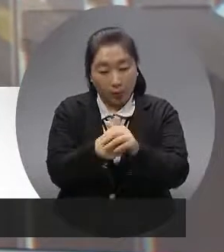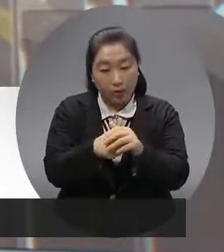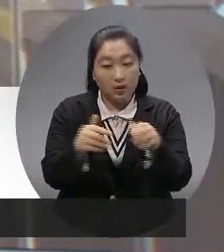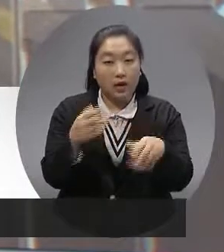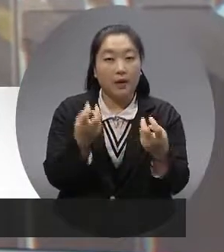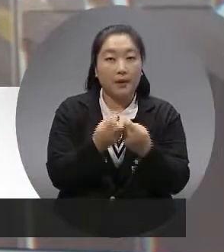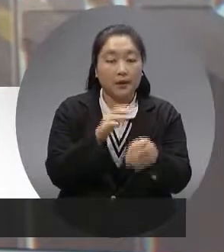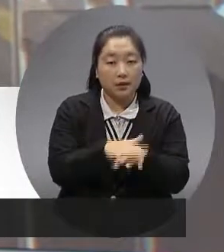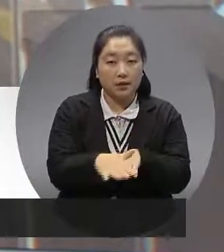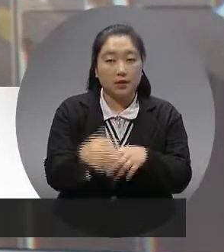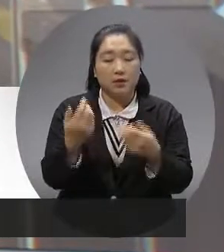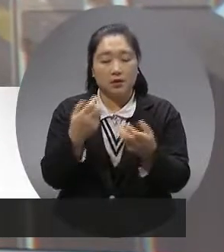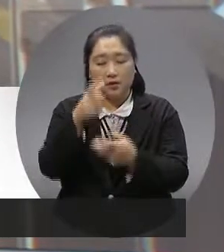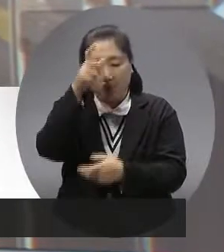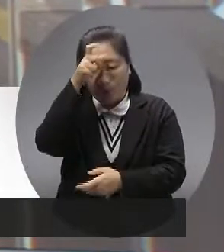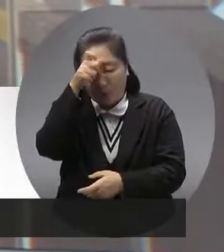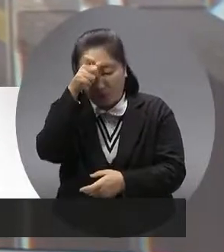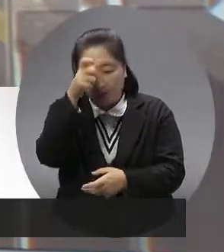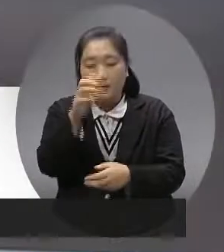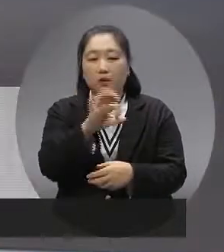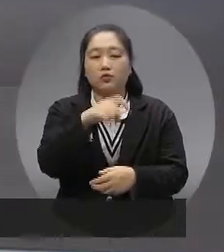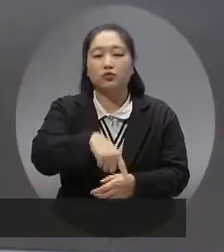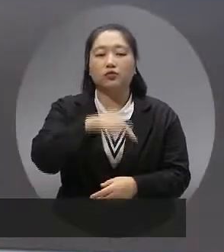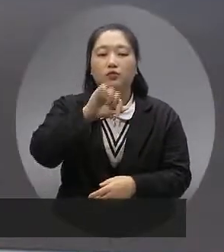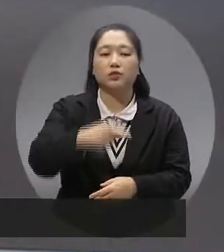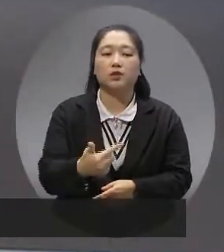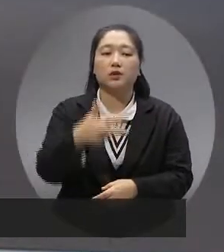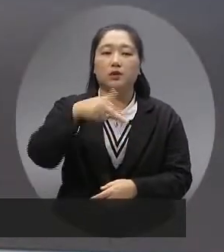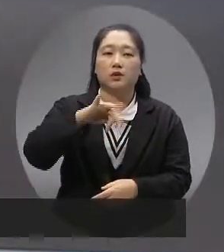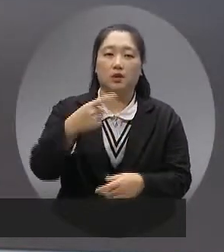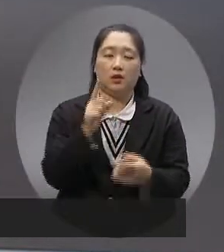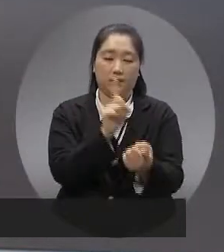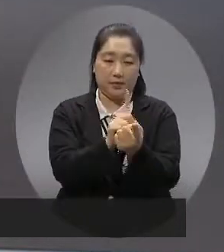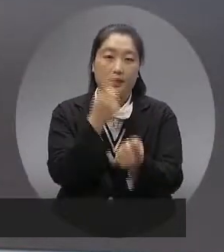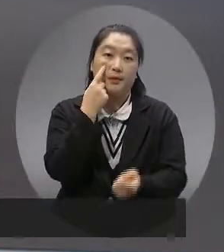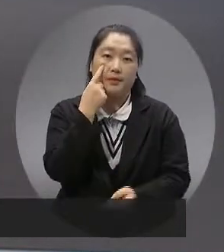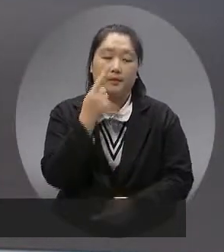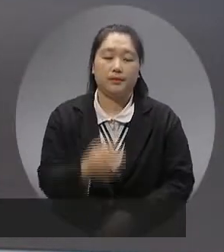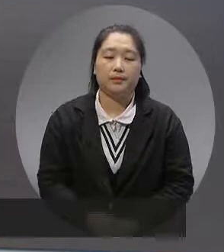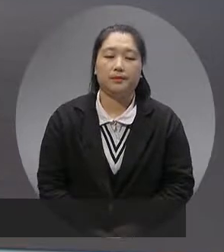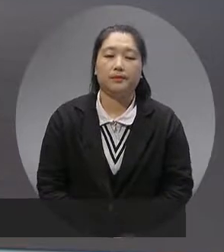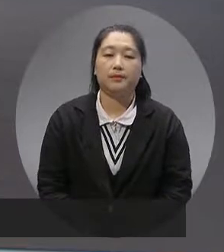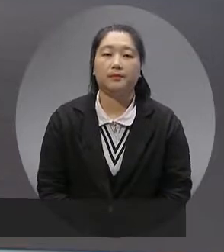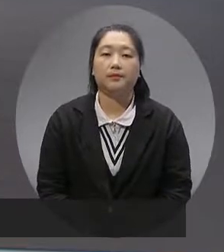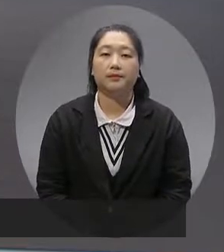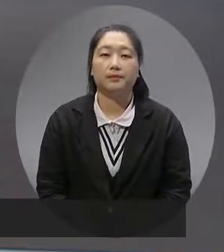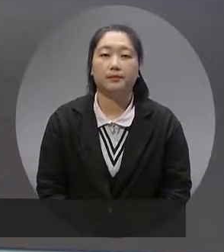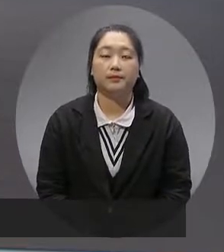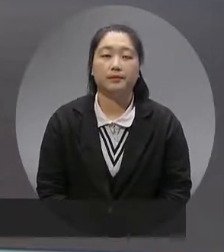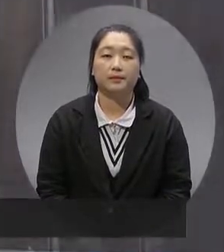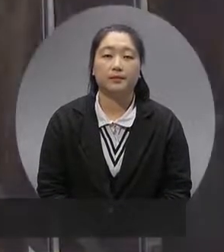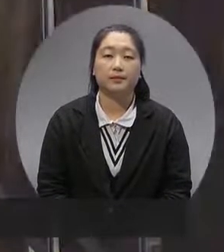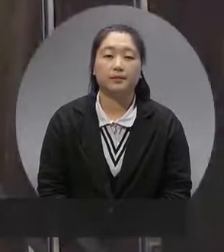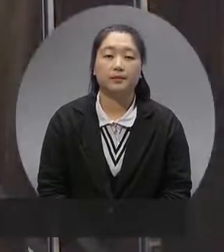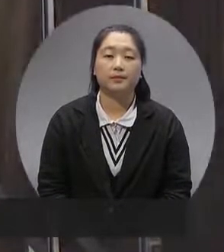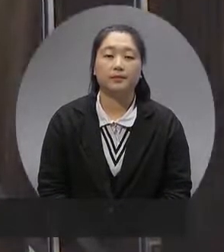방식과 작품 세계를 고집해온 우은정 작가를 만나봅니다. 이채연 기자입니다.